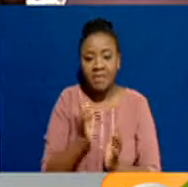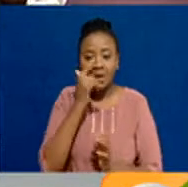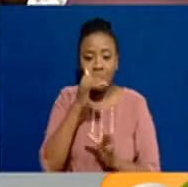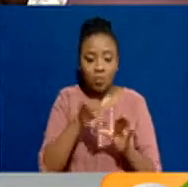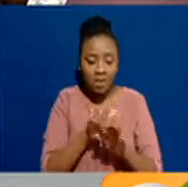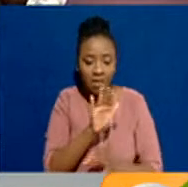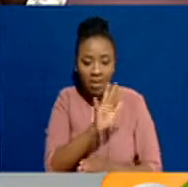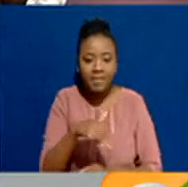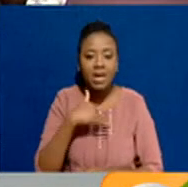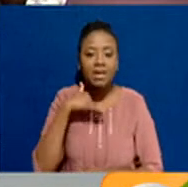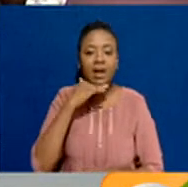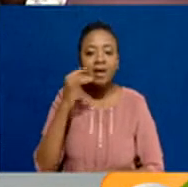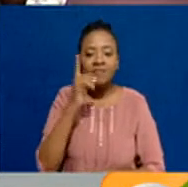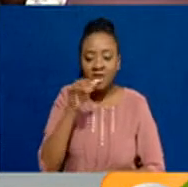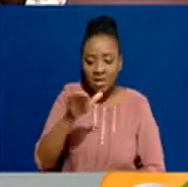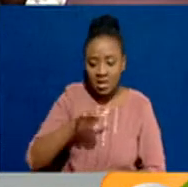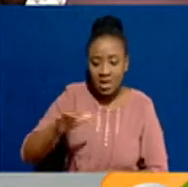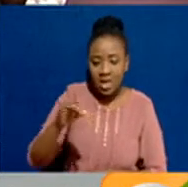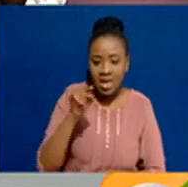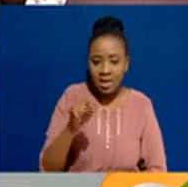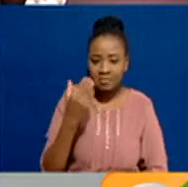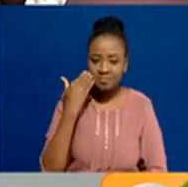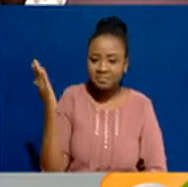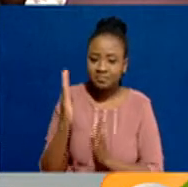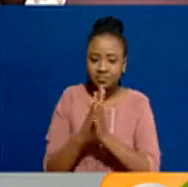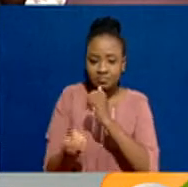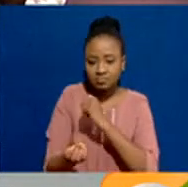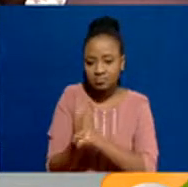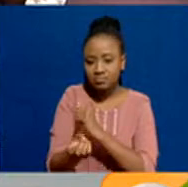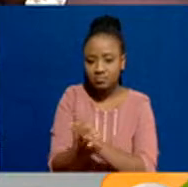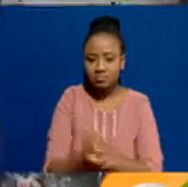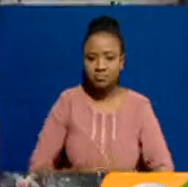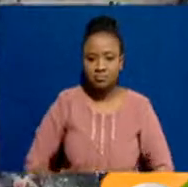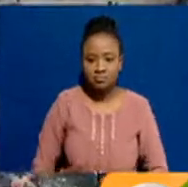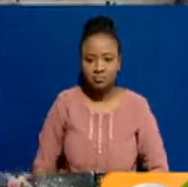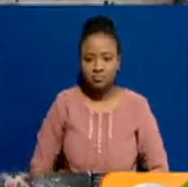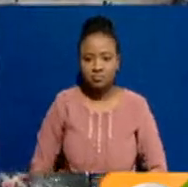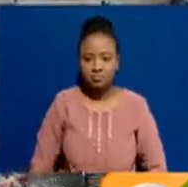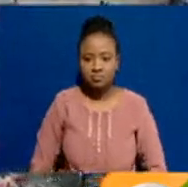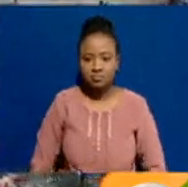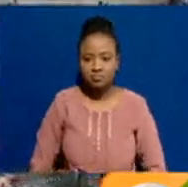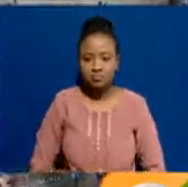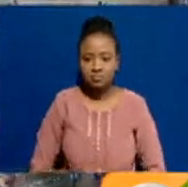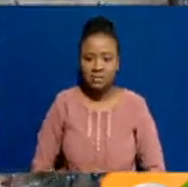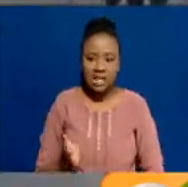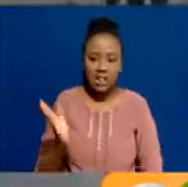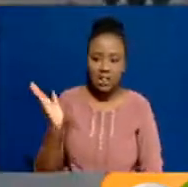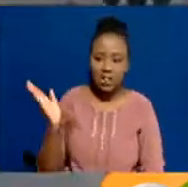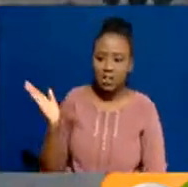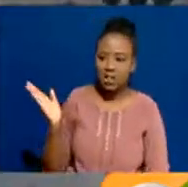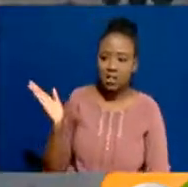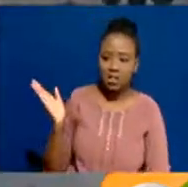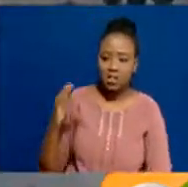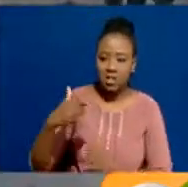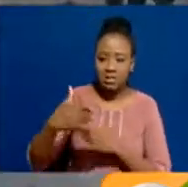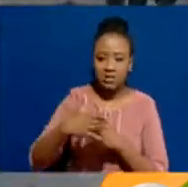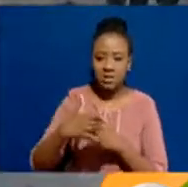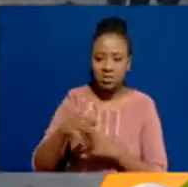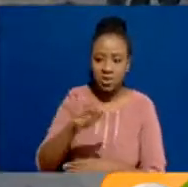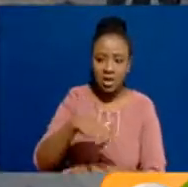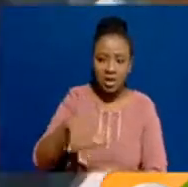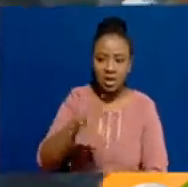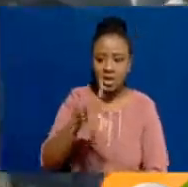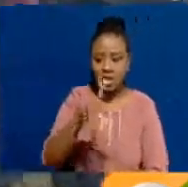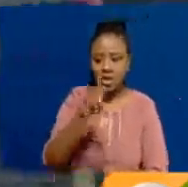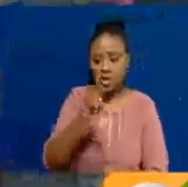wao katika eneo la Kipkelion na kutuandalia taarifa ifuatayo. Katika makutano ya Londiani,